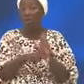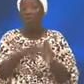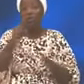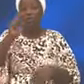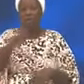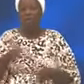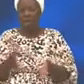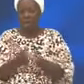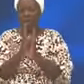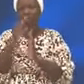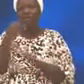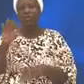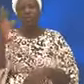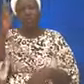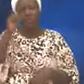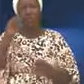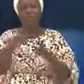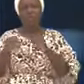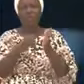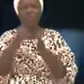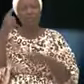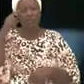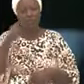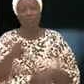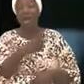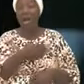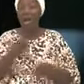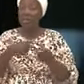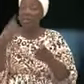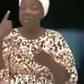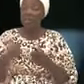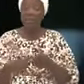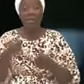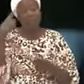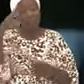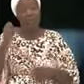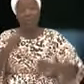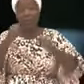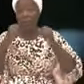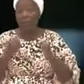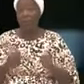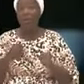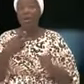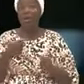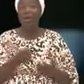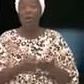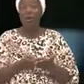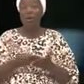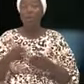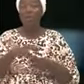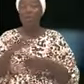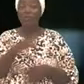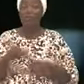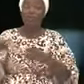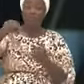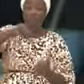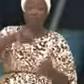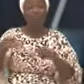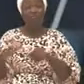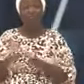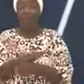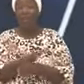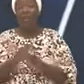et le tu dois demander que le fasse pour toi ensuite pour la puissance du saint-esprit l'immersion